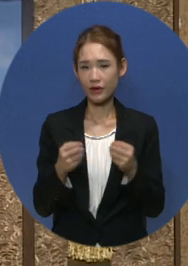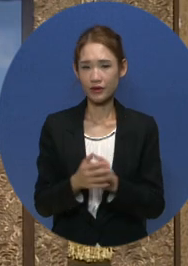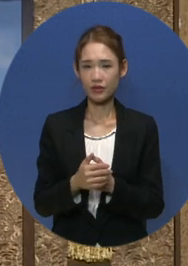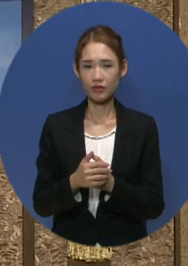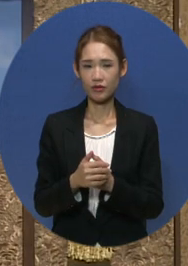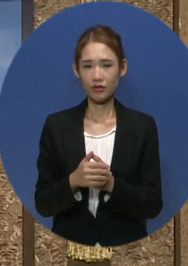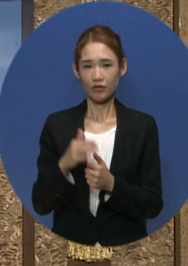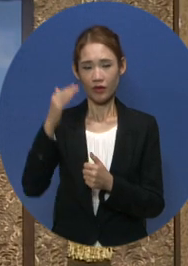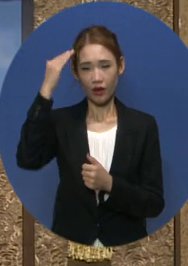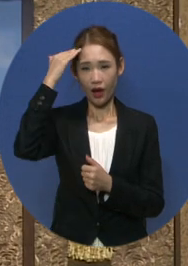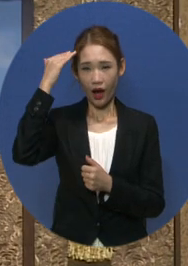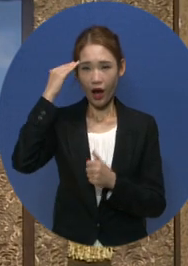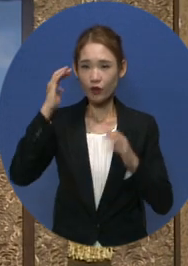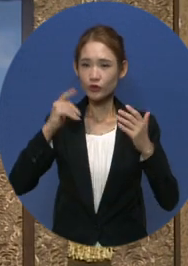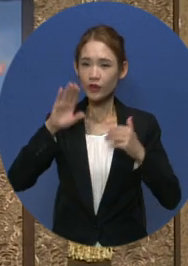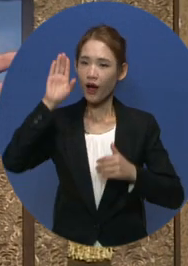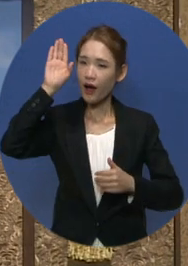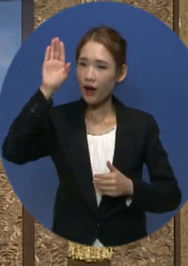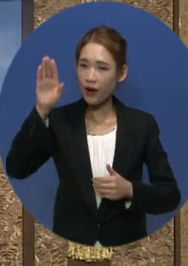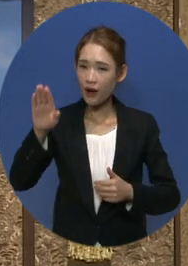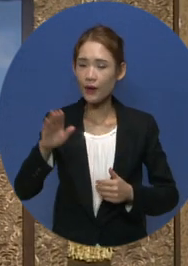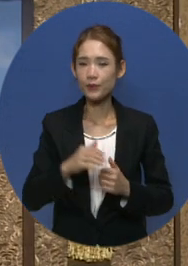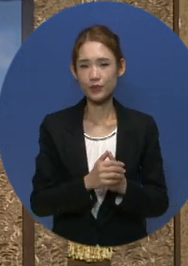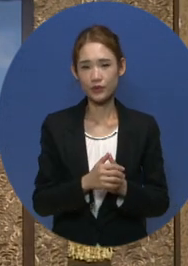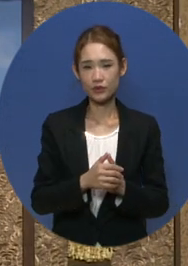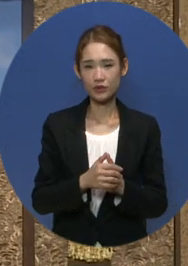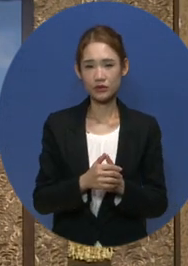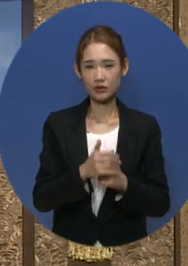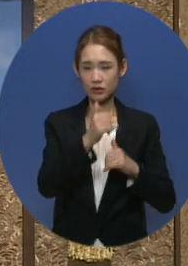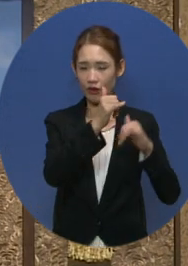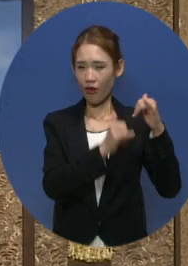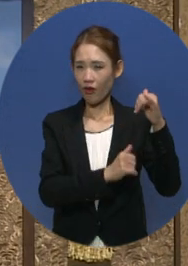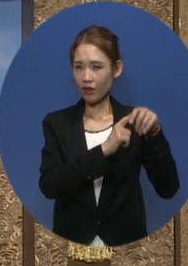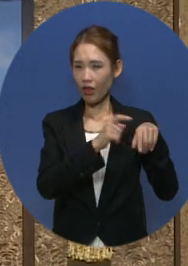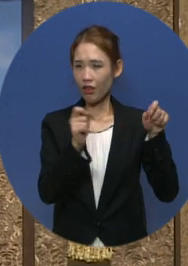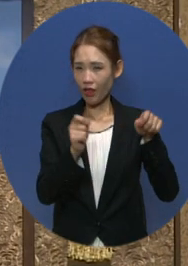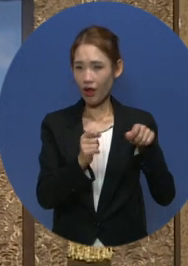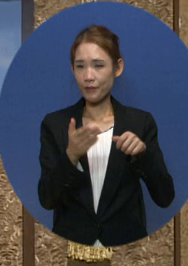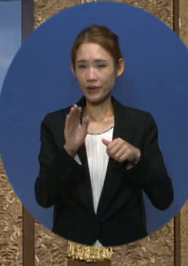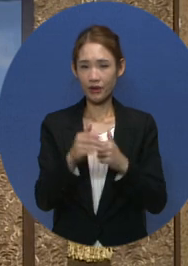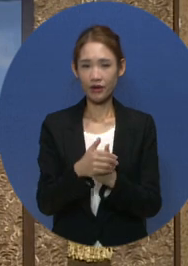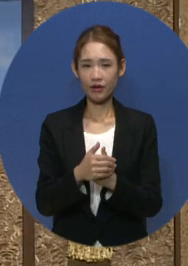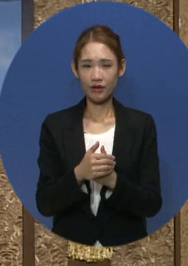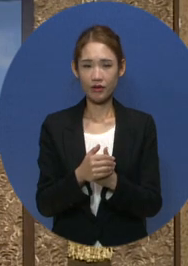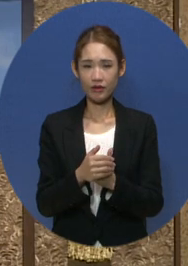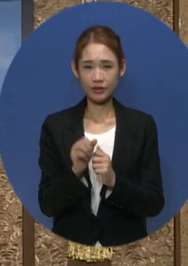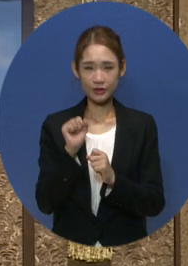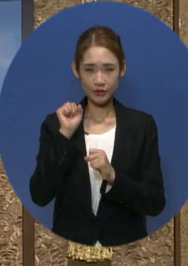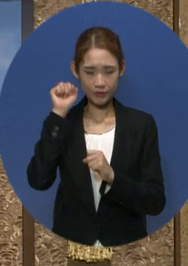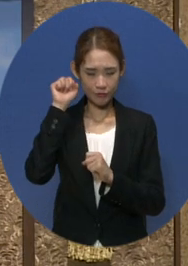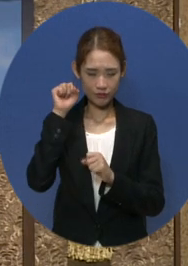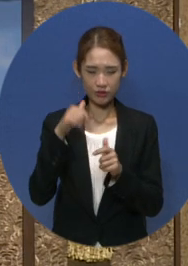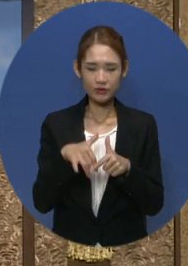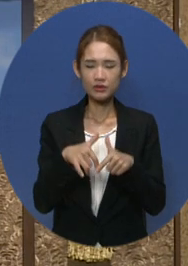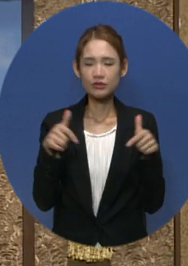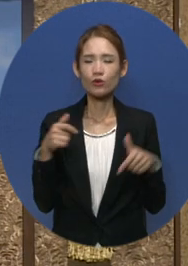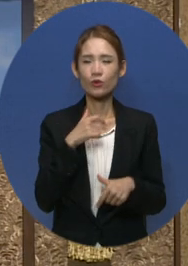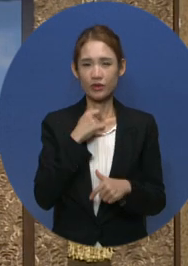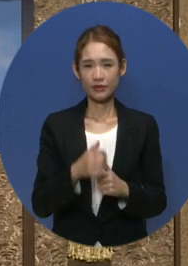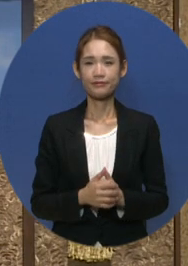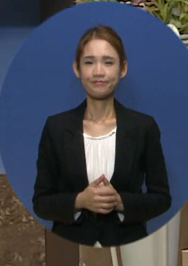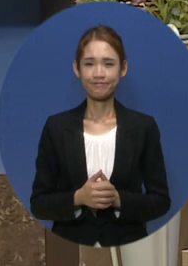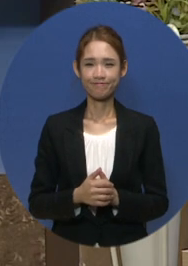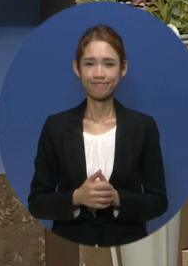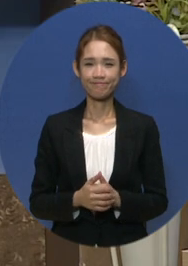근데 우리나라도 이제 앞으로 이제 지금은 그렇게 역사가 길지가 않는데 계속 지금 이제 시민운동으로 확산됐으면 좋겠습니다.